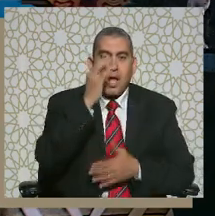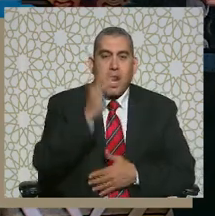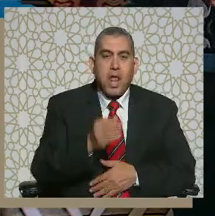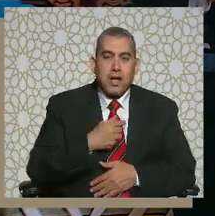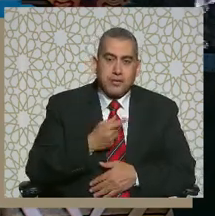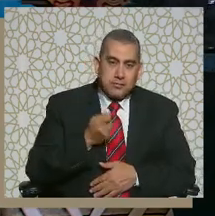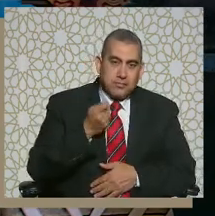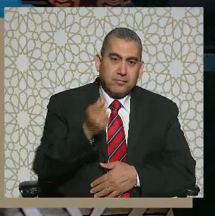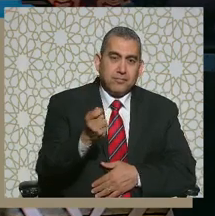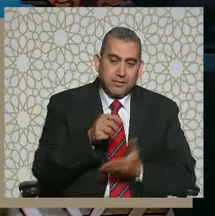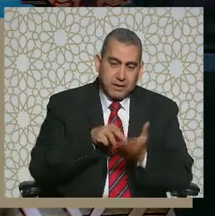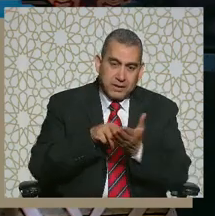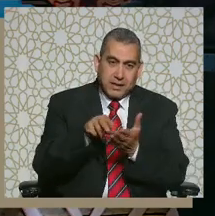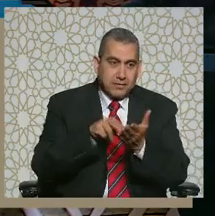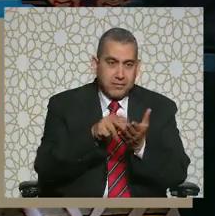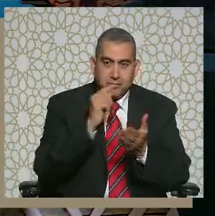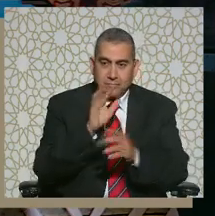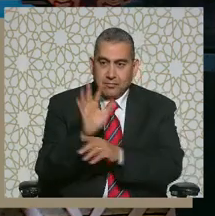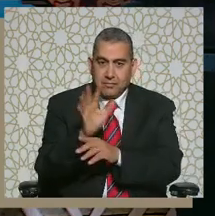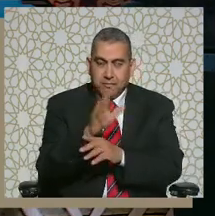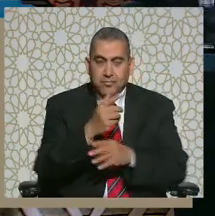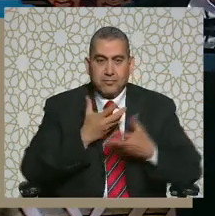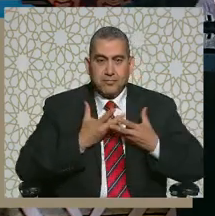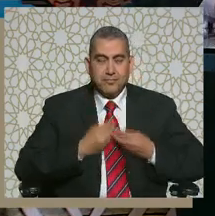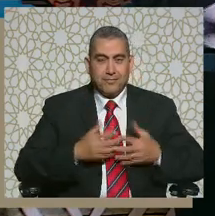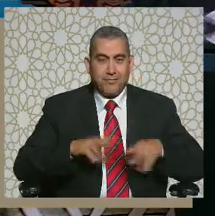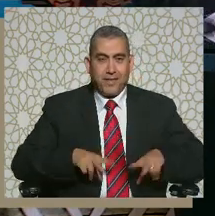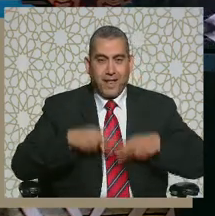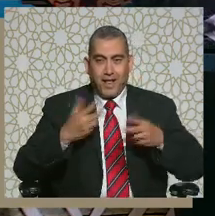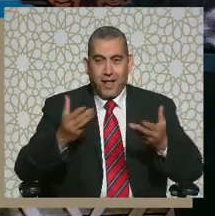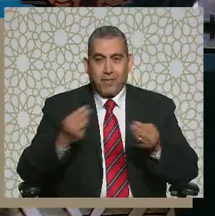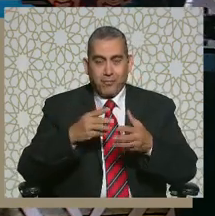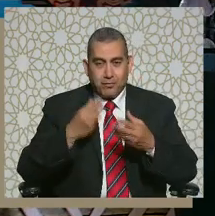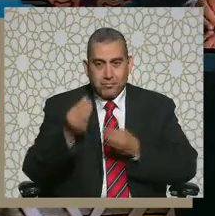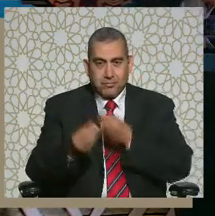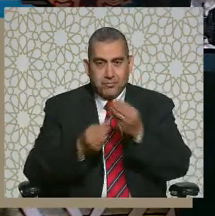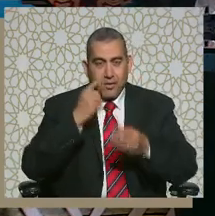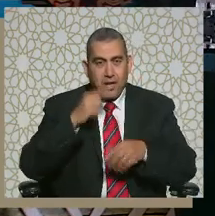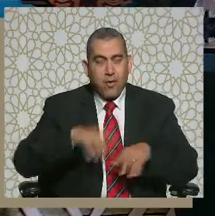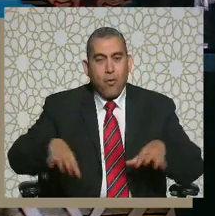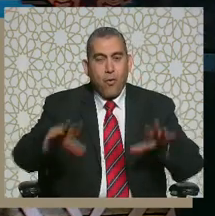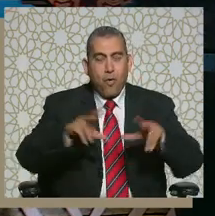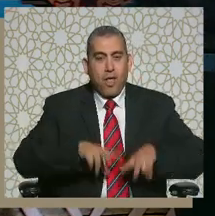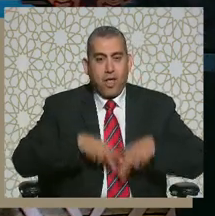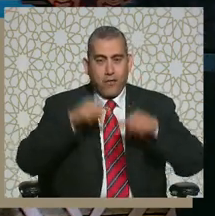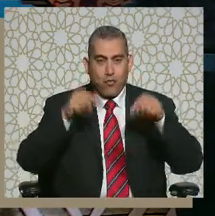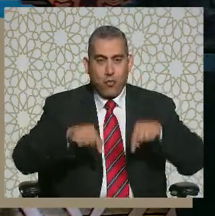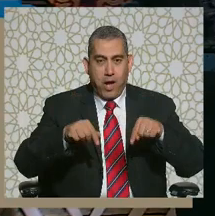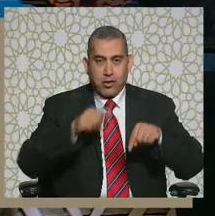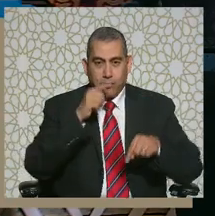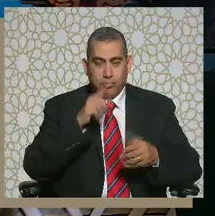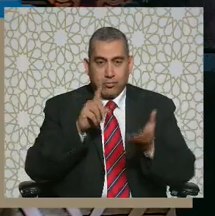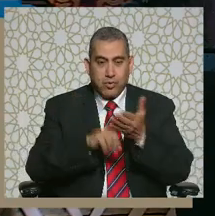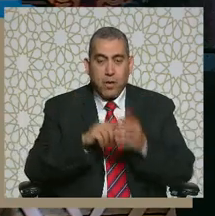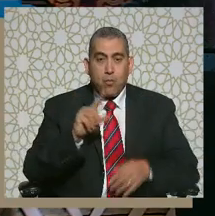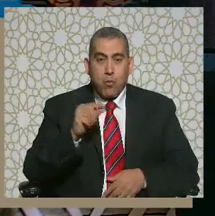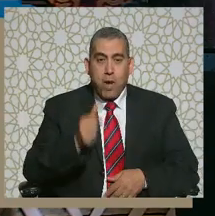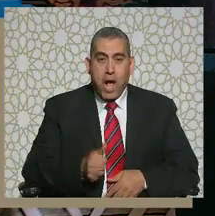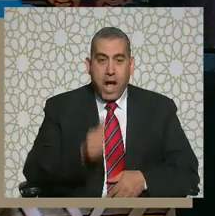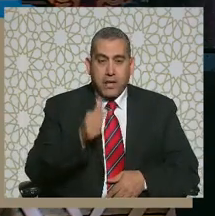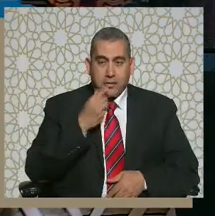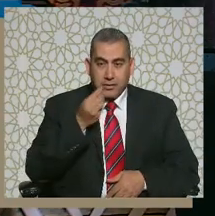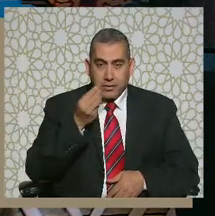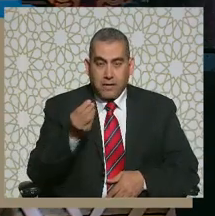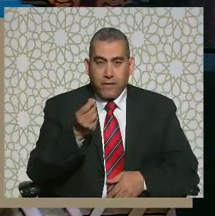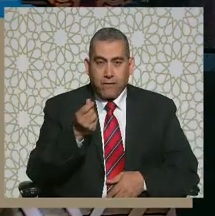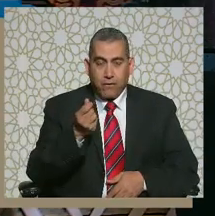احنا نسعى ان احنا نجبر خواطرهم بان احنا نعطيهم المال في هذا الوقت يبقى ايه الافضل لا الافضل مش